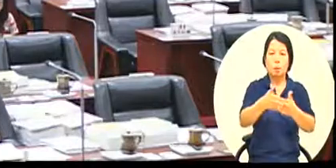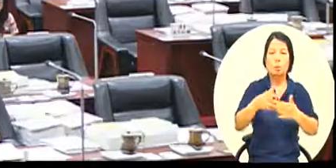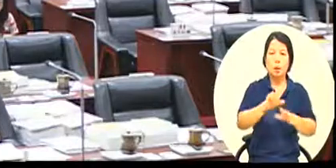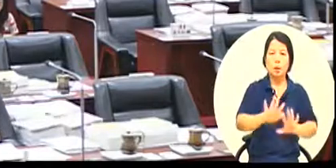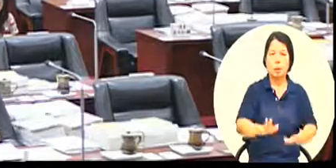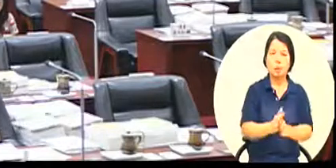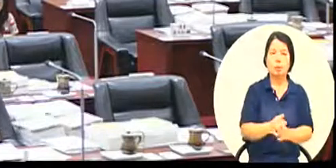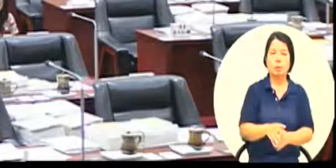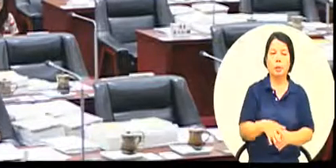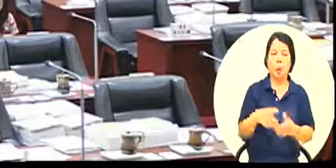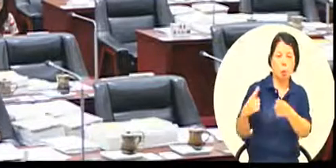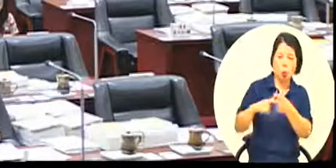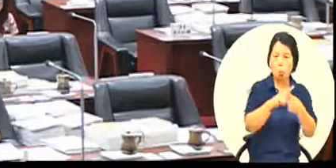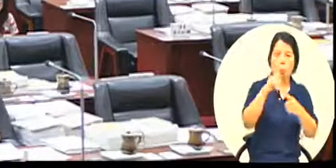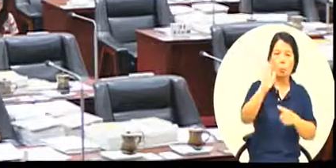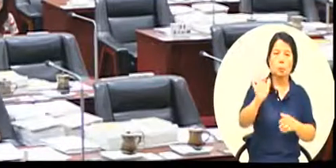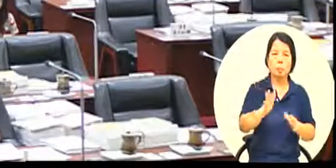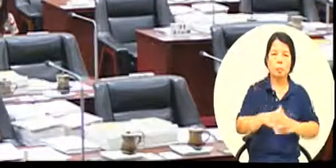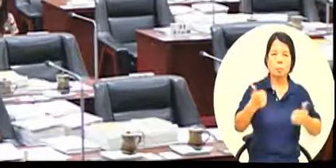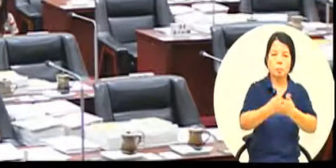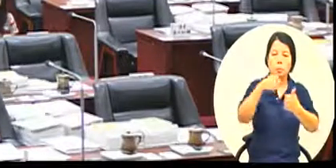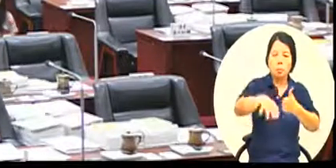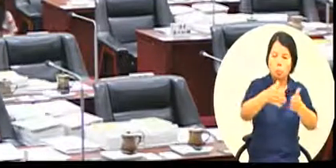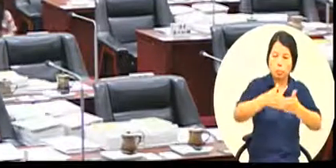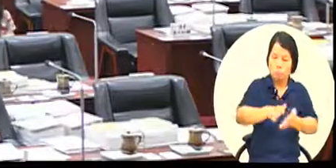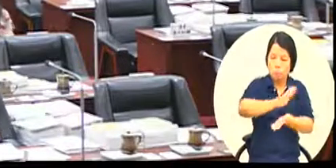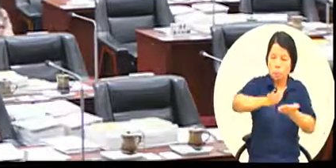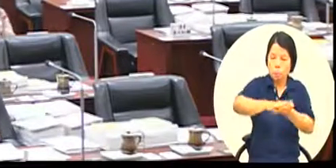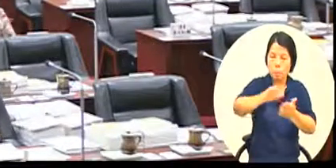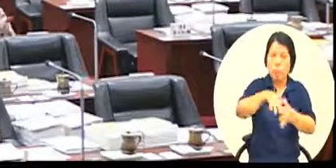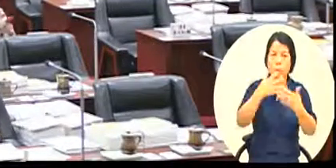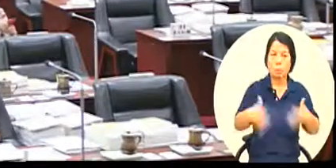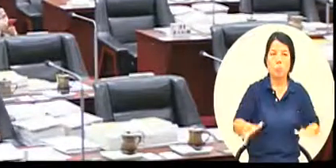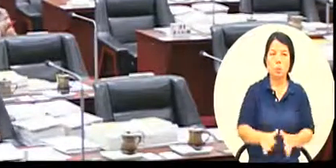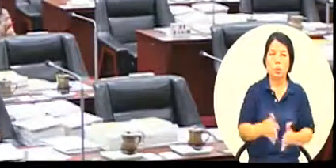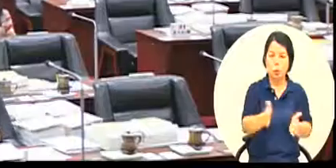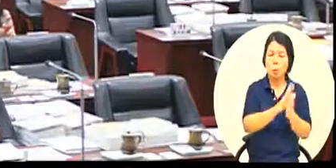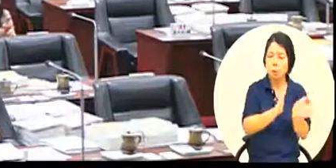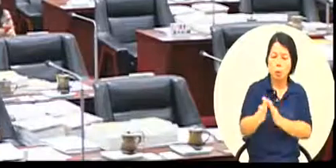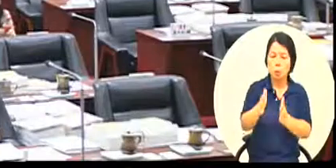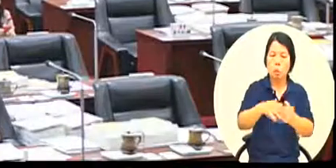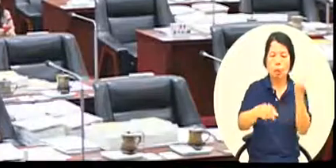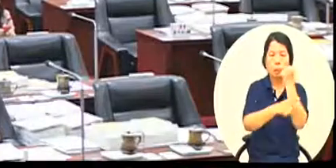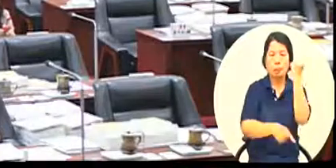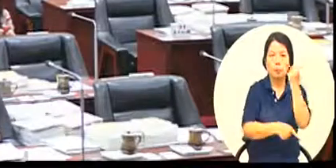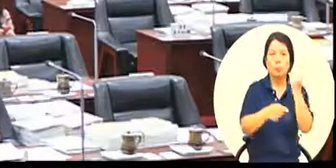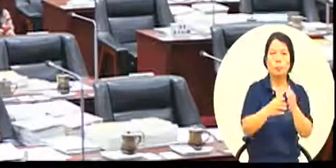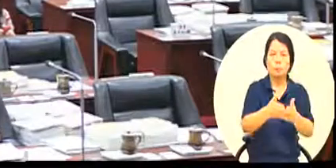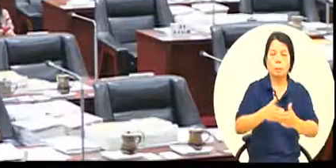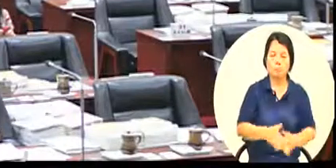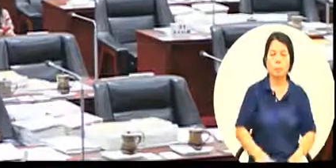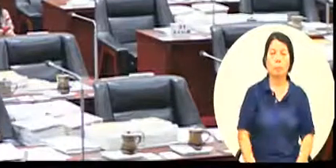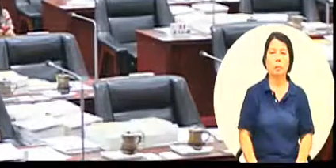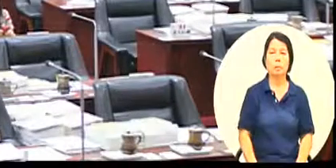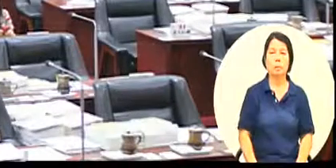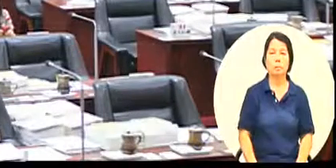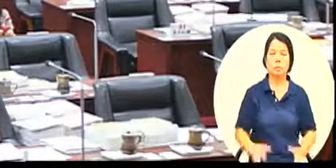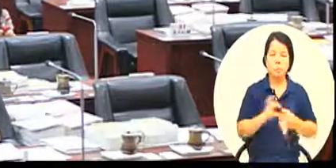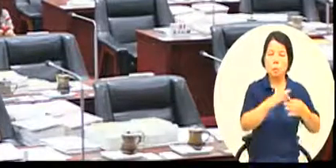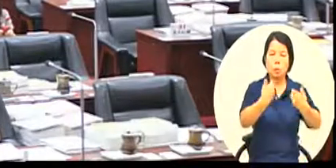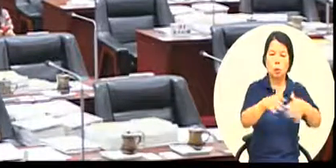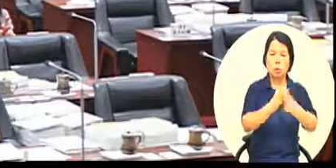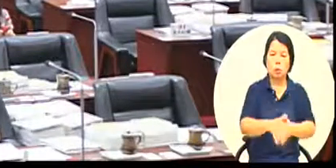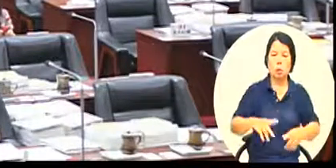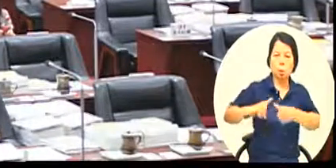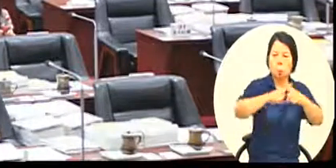态，让议会爱处理的代志，足济啊，主要是你处理法律、处理五审啊。啊，所以卖杯葛